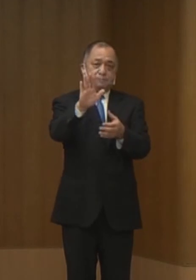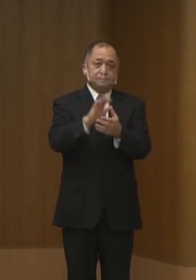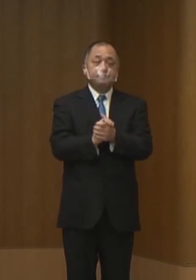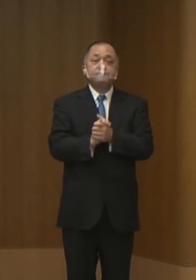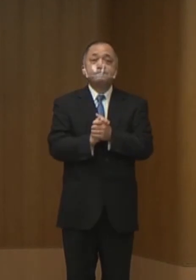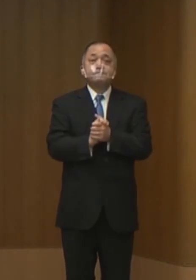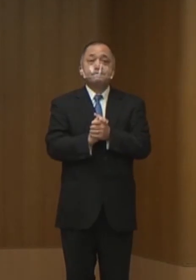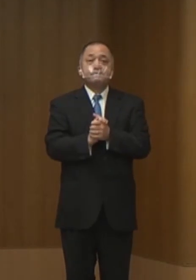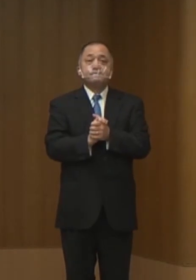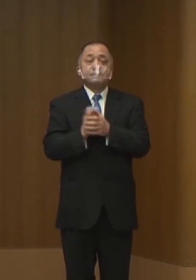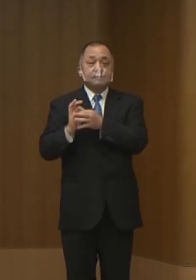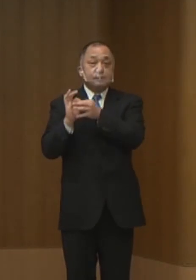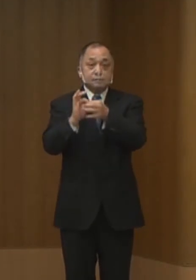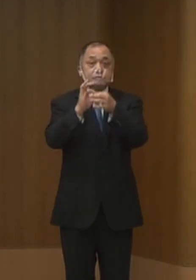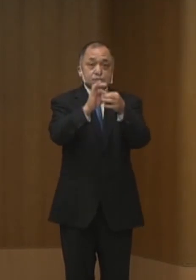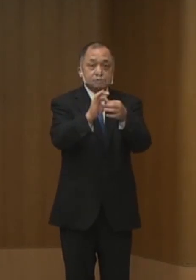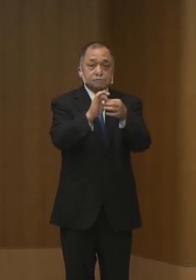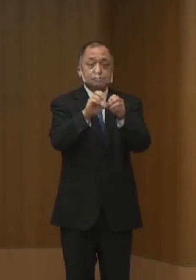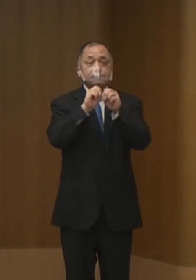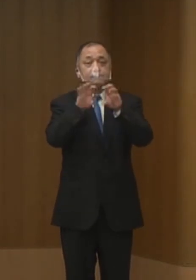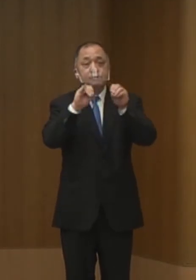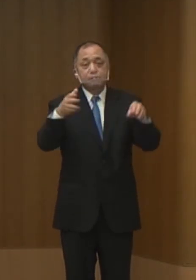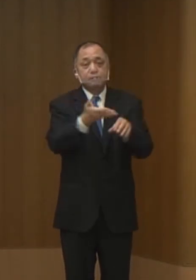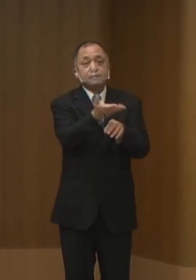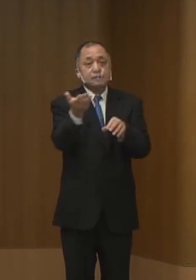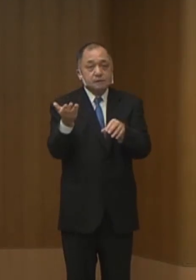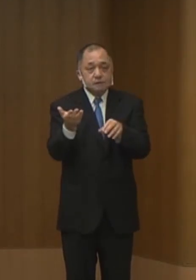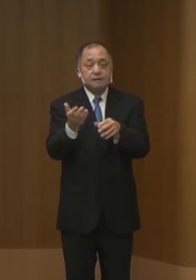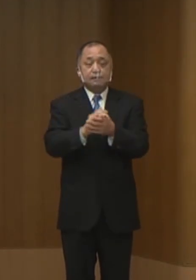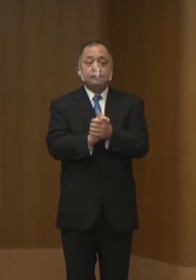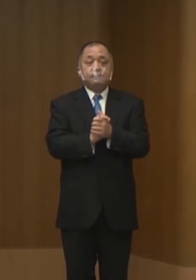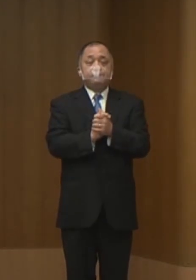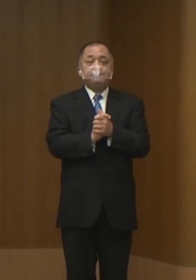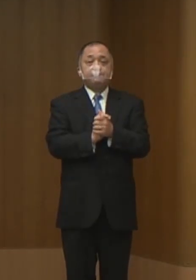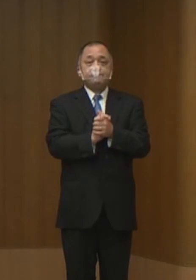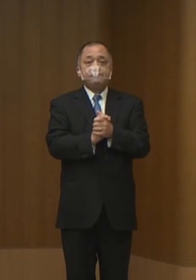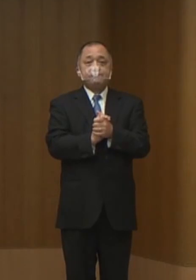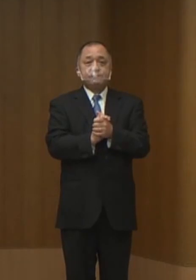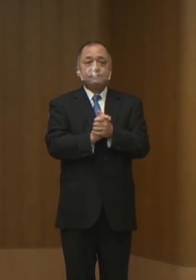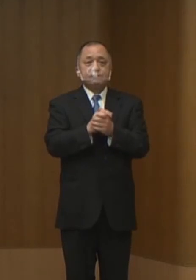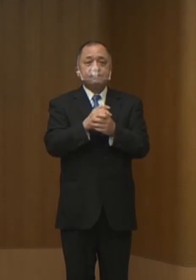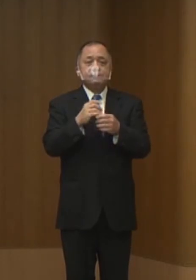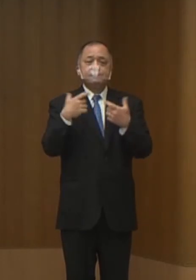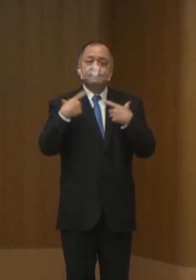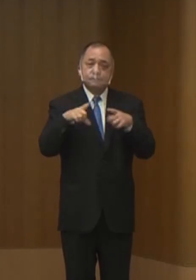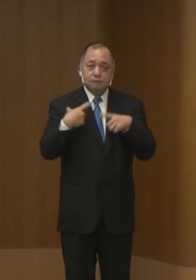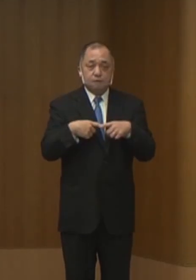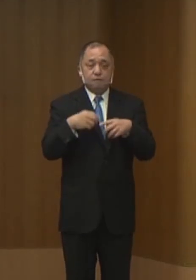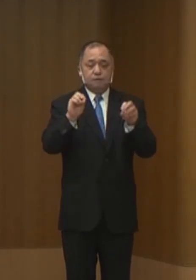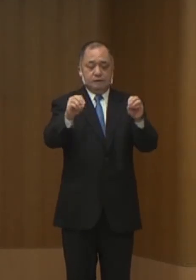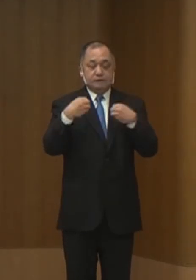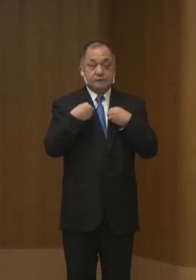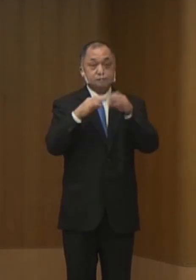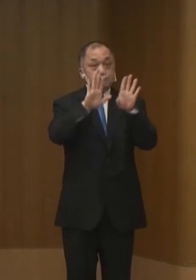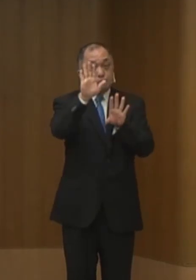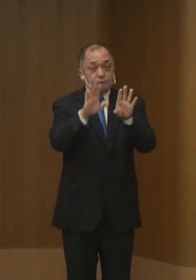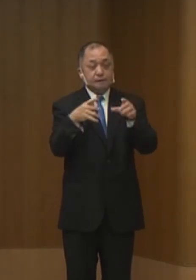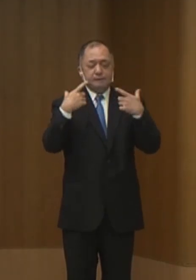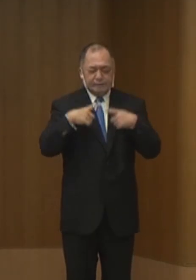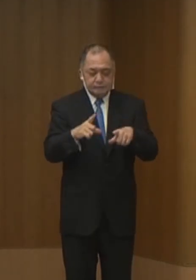今連日ですね、マスコミの皆様を通しまして、日々の感染状況が毎日毎